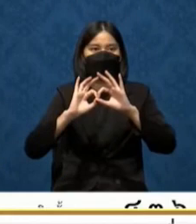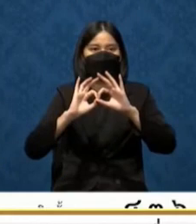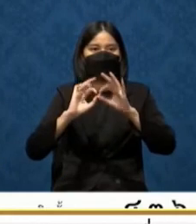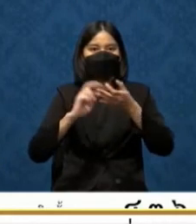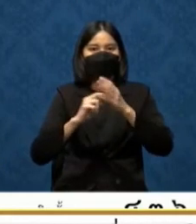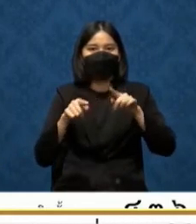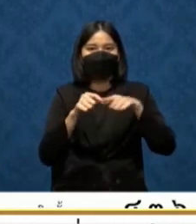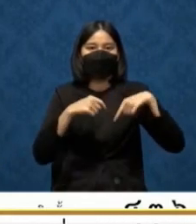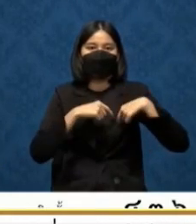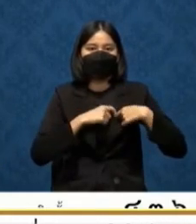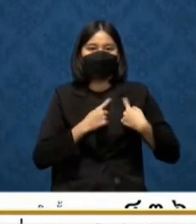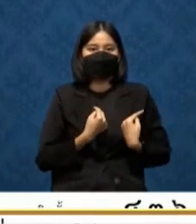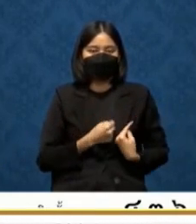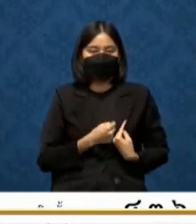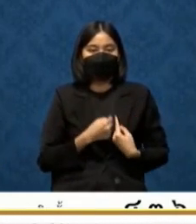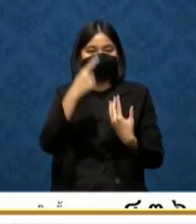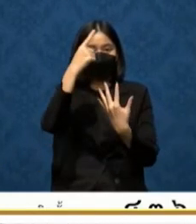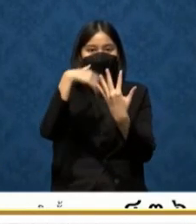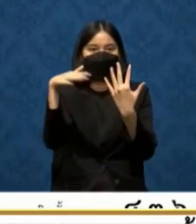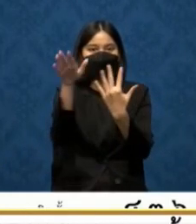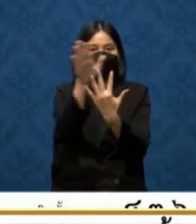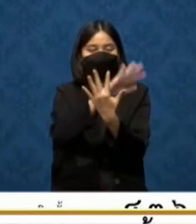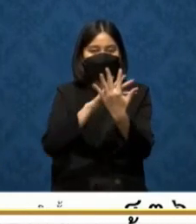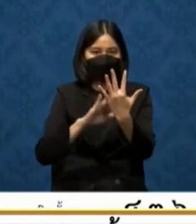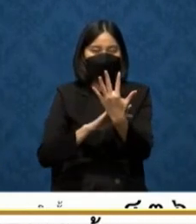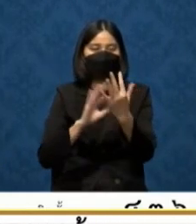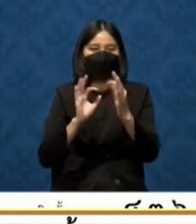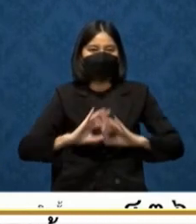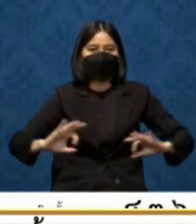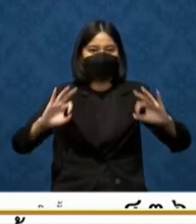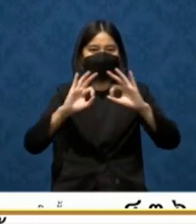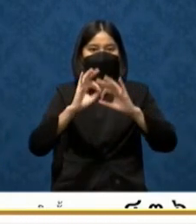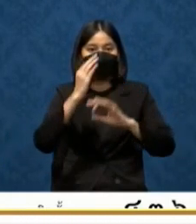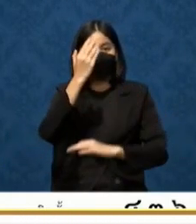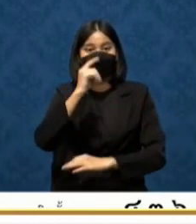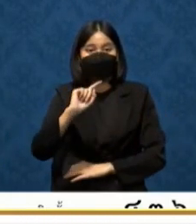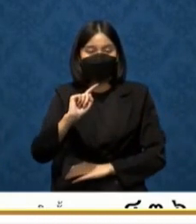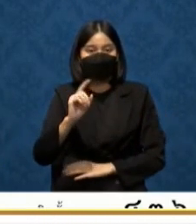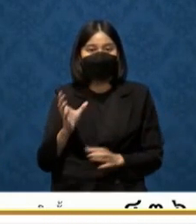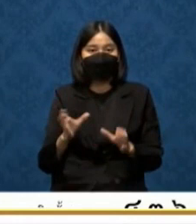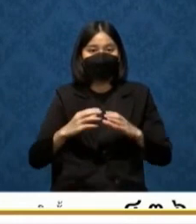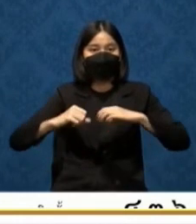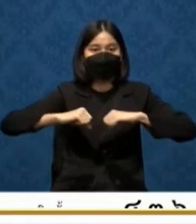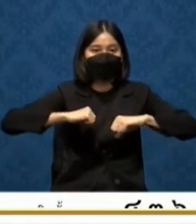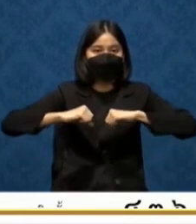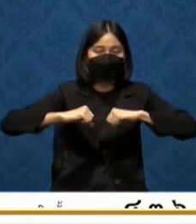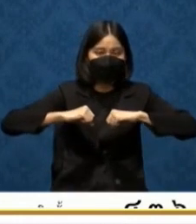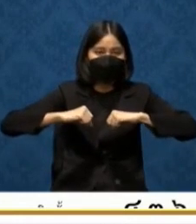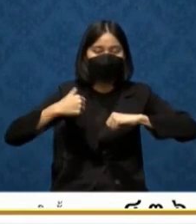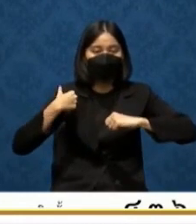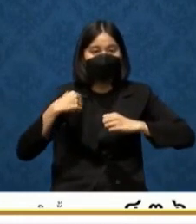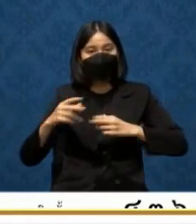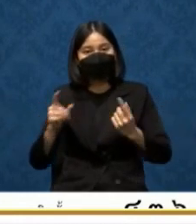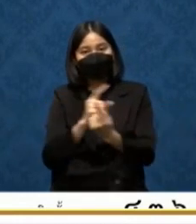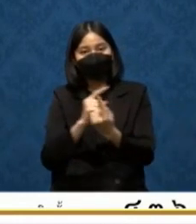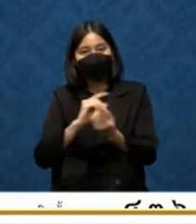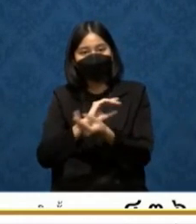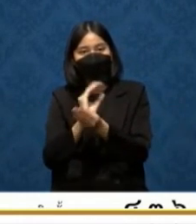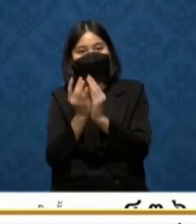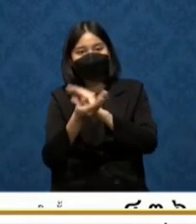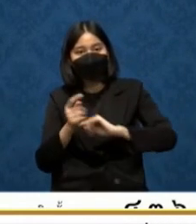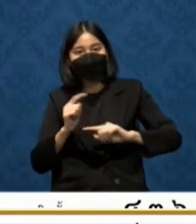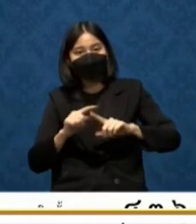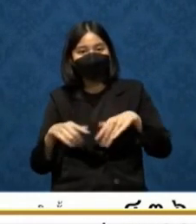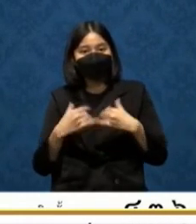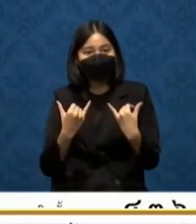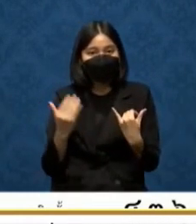ของประเทศเราวะครัเพระเป็นกุ่มทจะนำความกี่ยนแลงของสังคมทั้ง